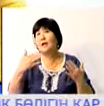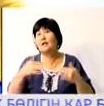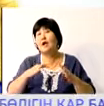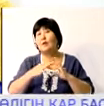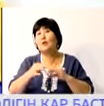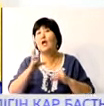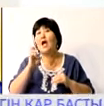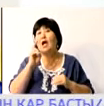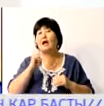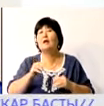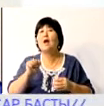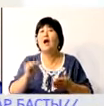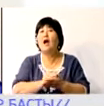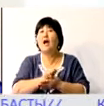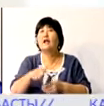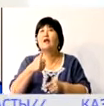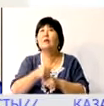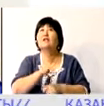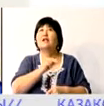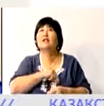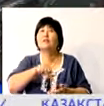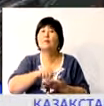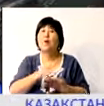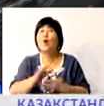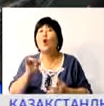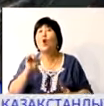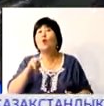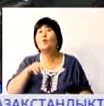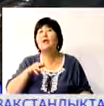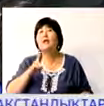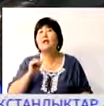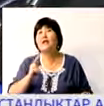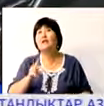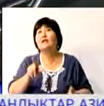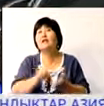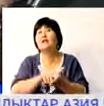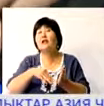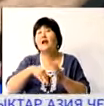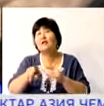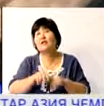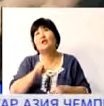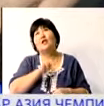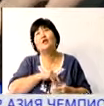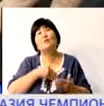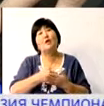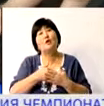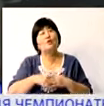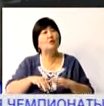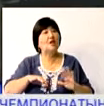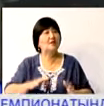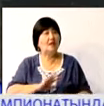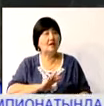поселке әкімі архив басшысы қызметтерінде болды. Олмекен Шанайқызы зейнеткерлікке шықса да еңбек етуден қол